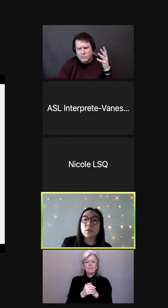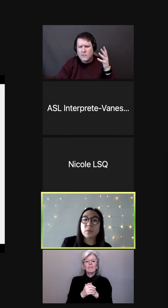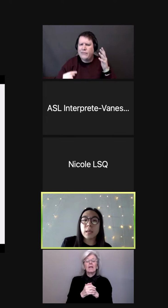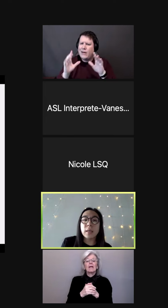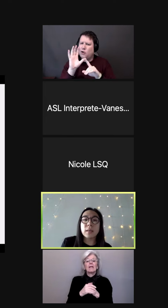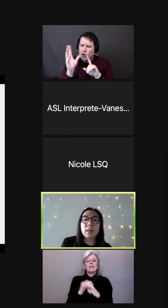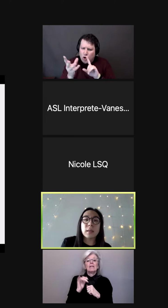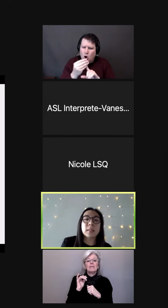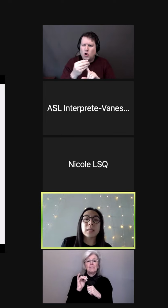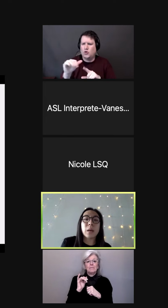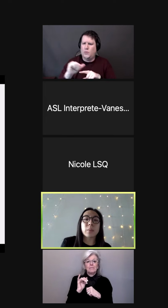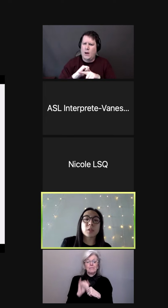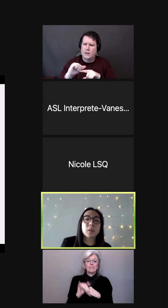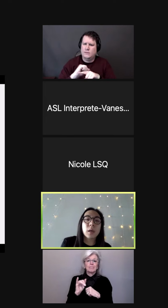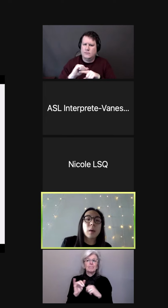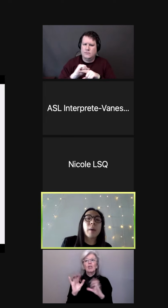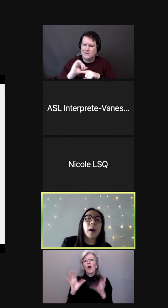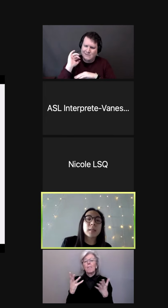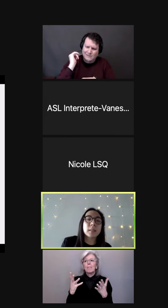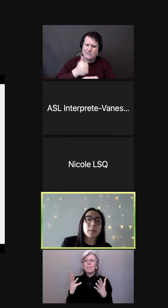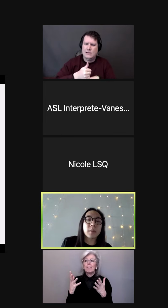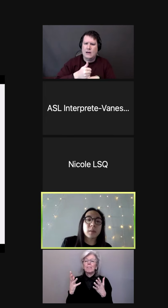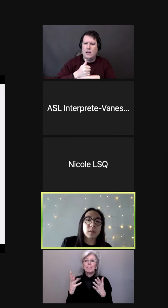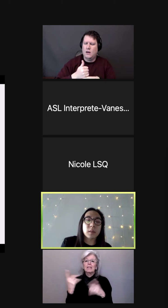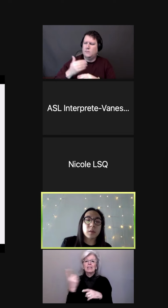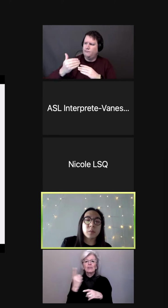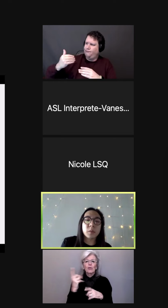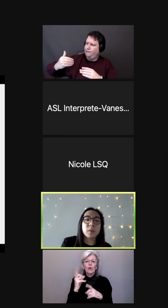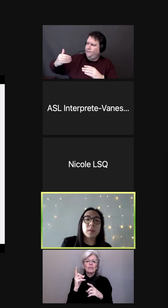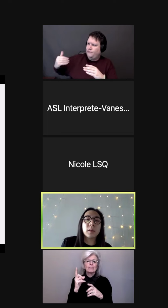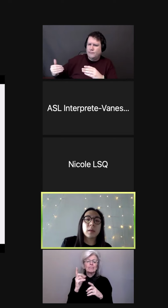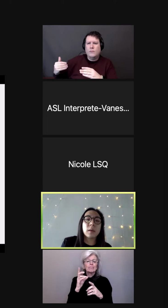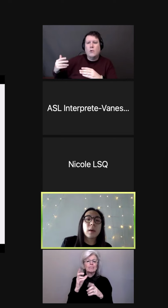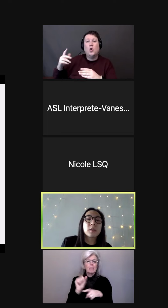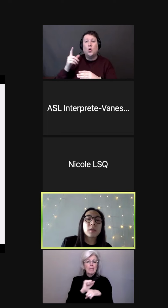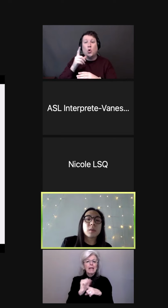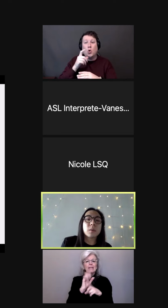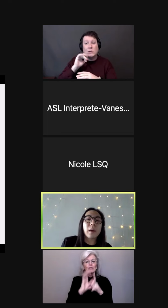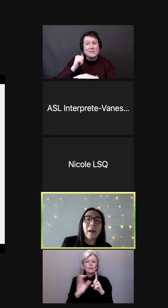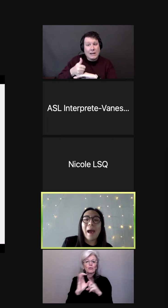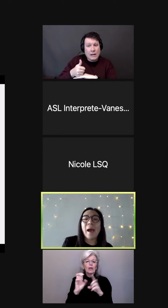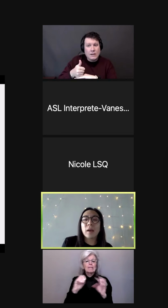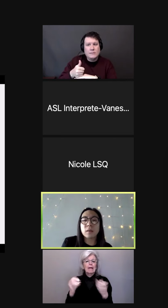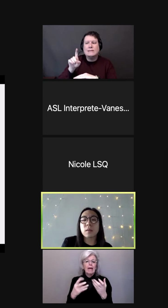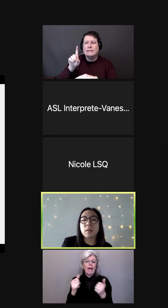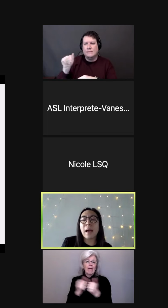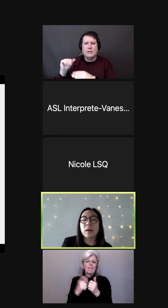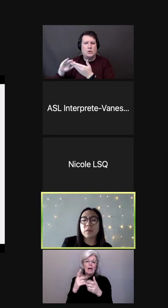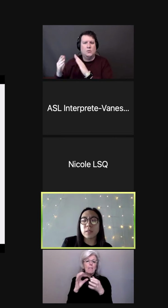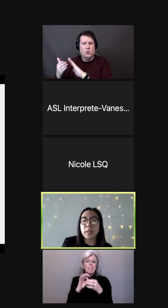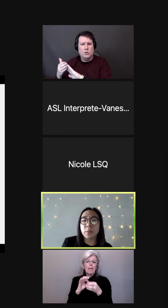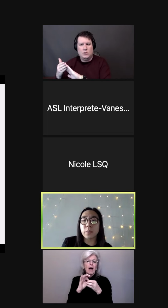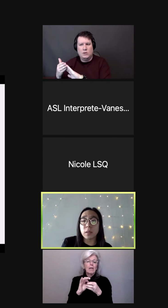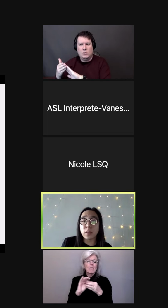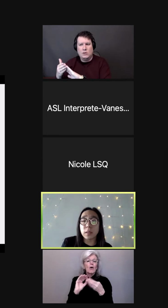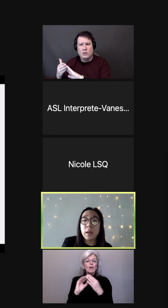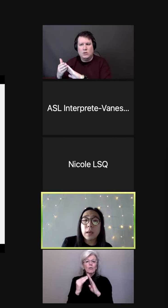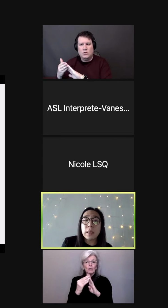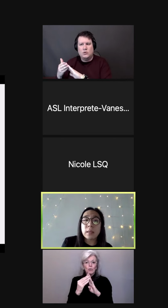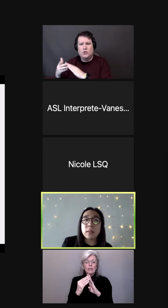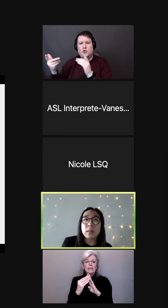ce sont un genre de pratiques culturelles qui ont été créées par les membres des communautés